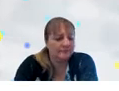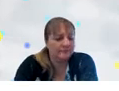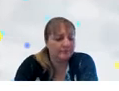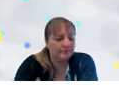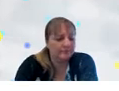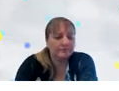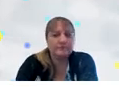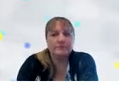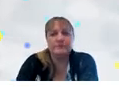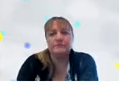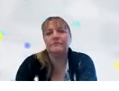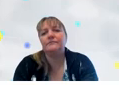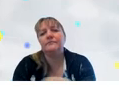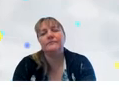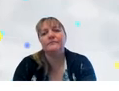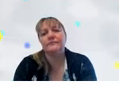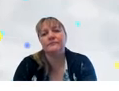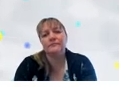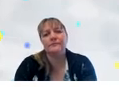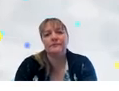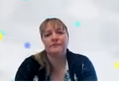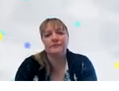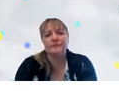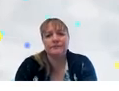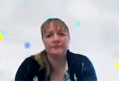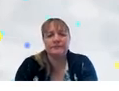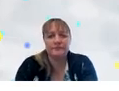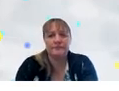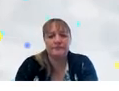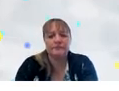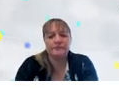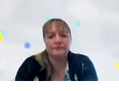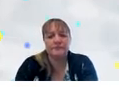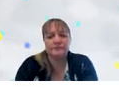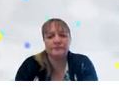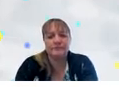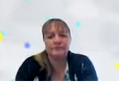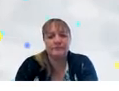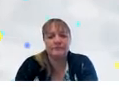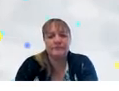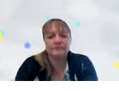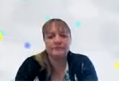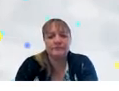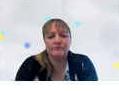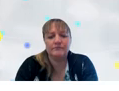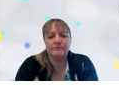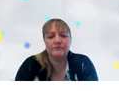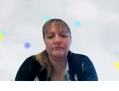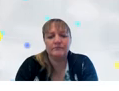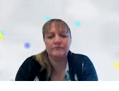bildung eigentlich welche projekte er ist dahinter welches konzept welche vorbereitungen